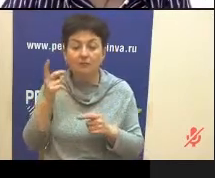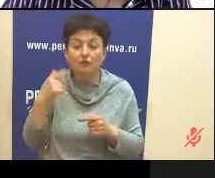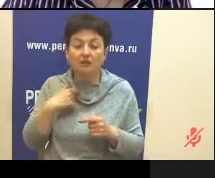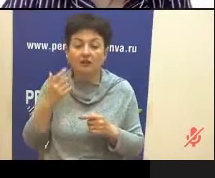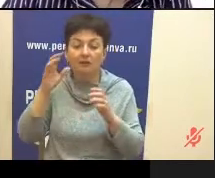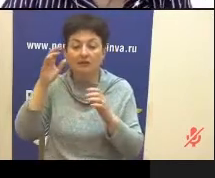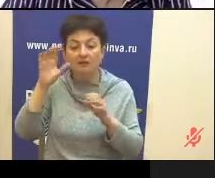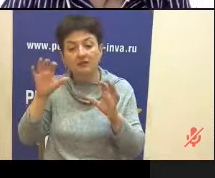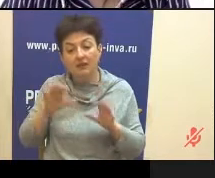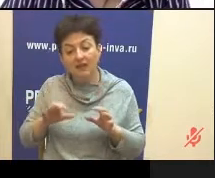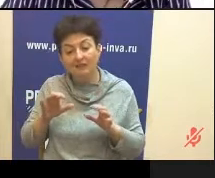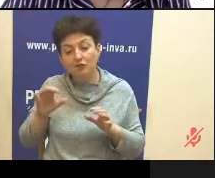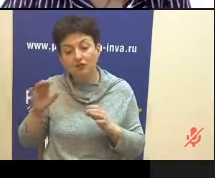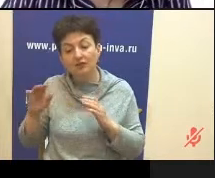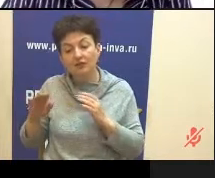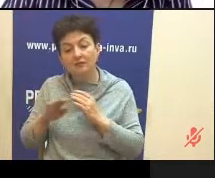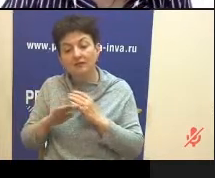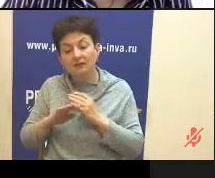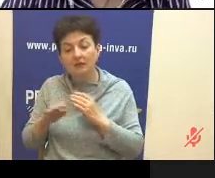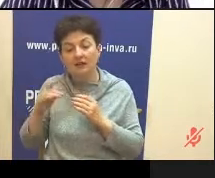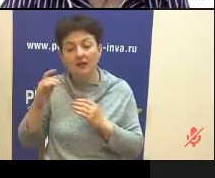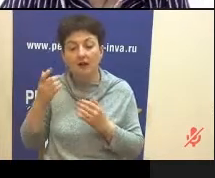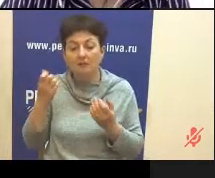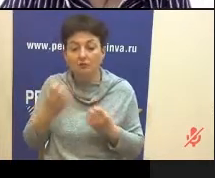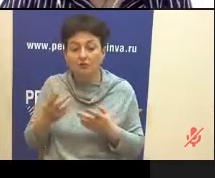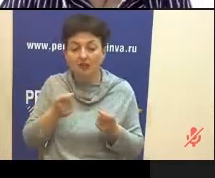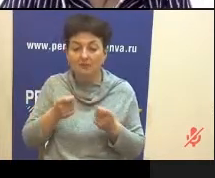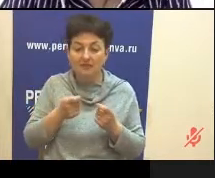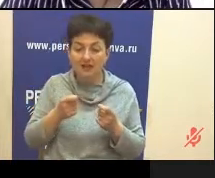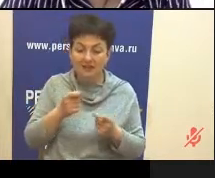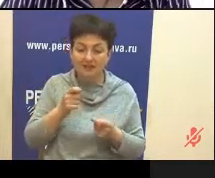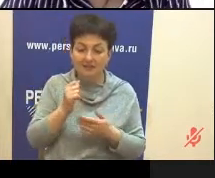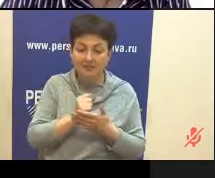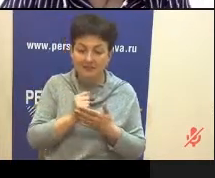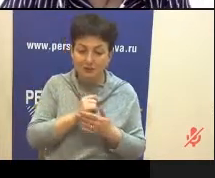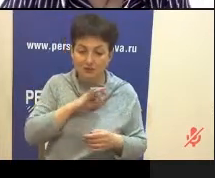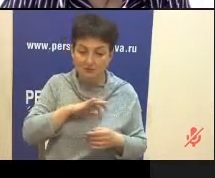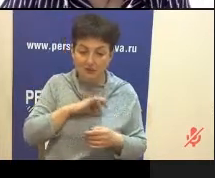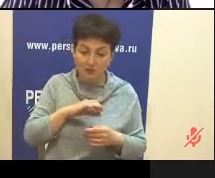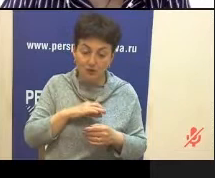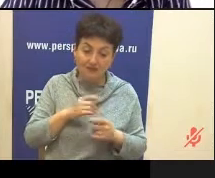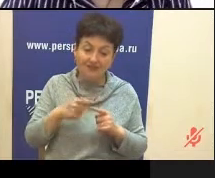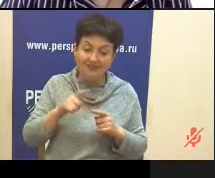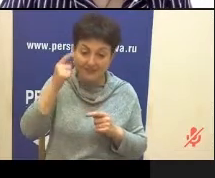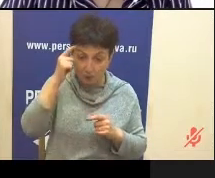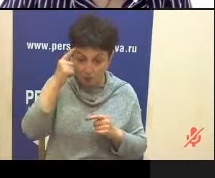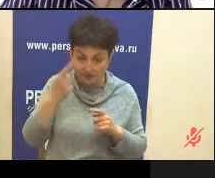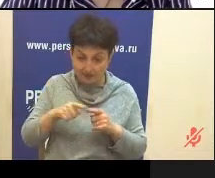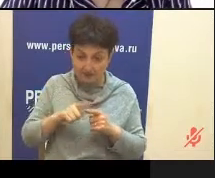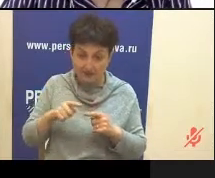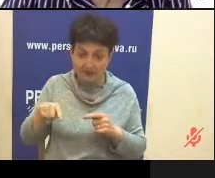органы, потому что где-то нам нужна законотворческая помощь, где-то нам нужно просто административным ресурсом попользоваться.